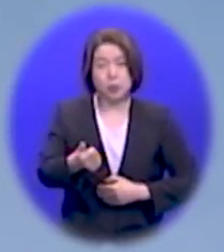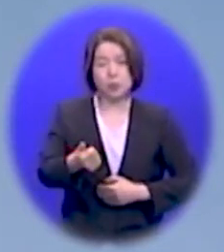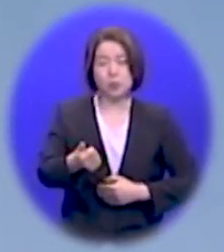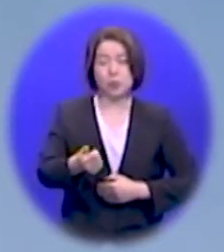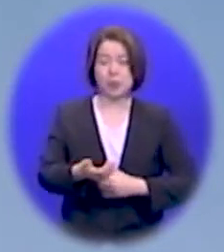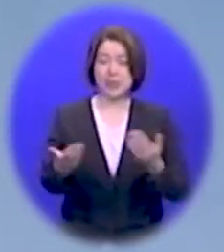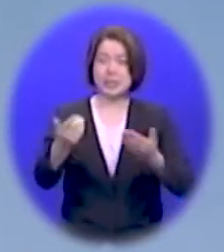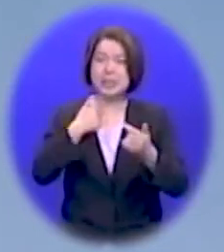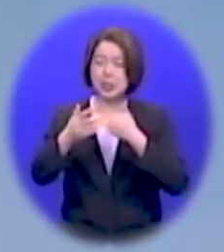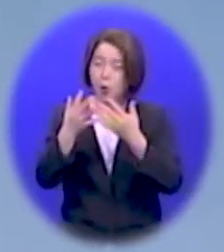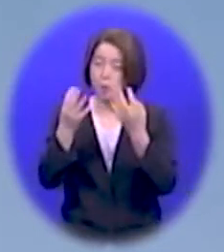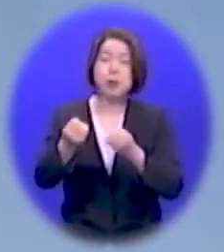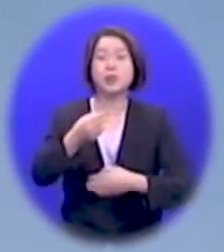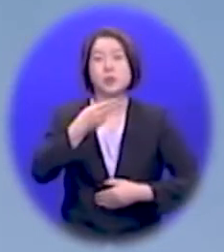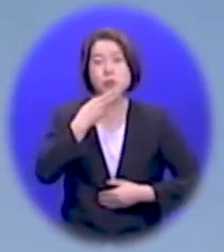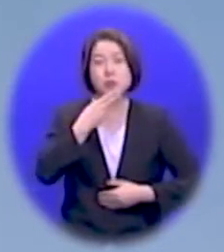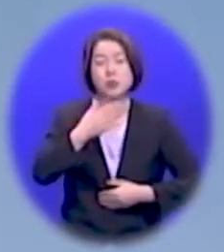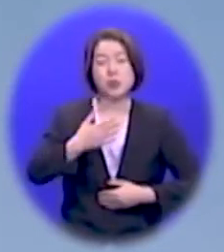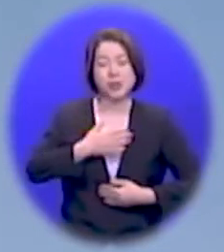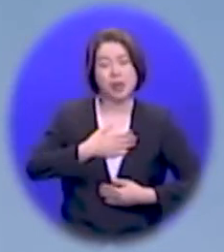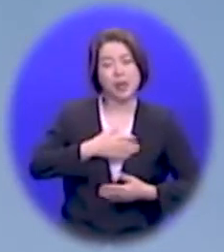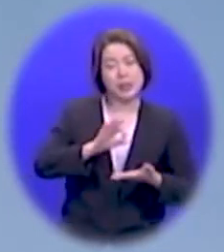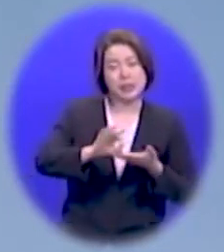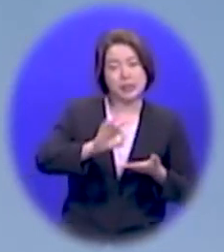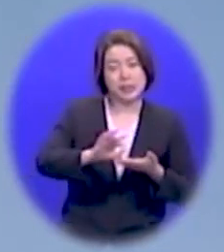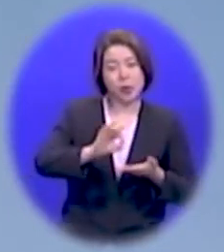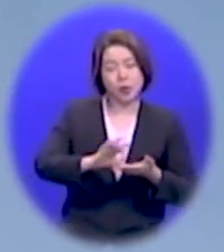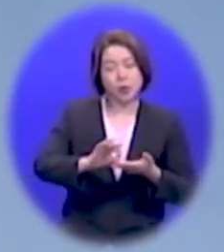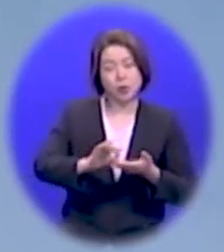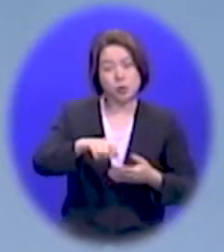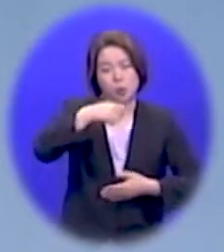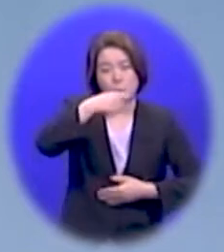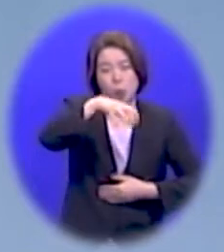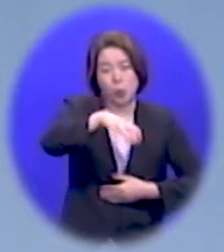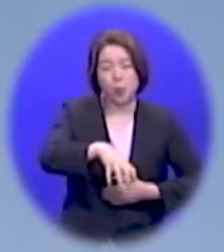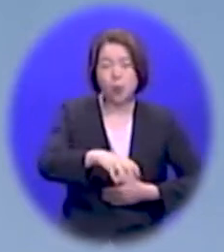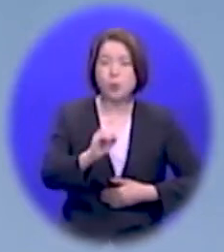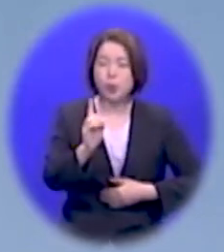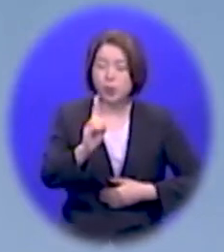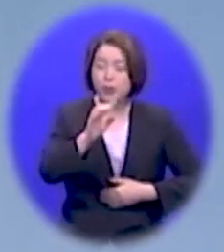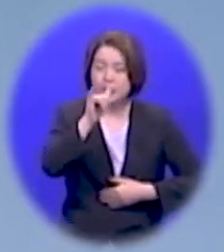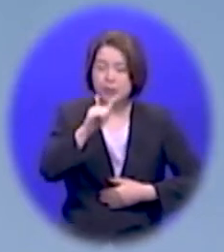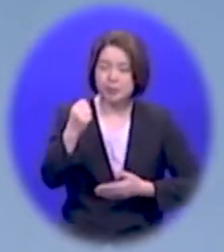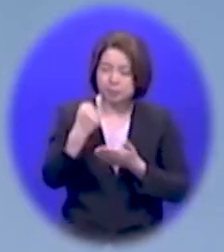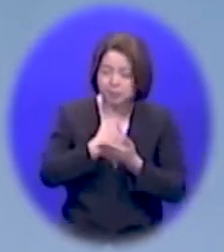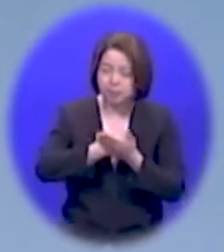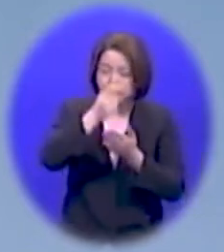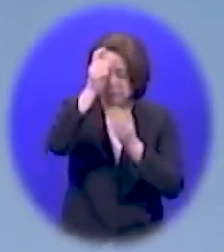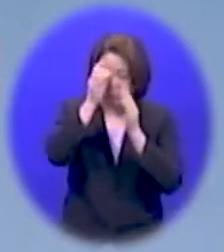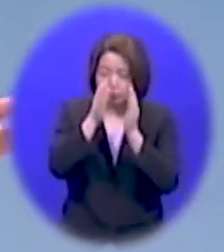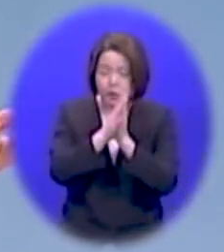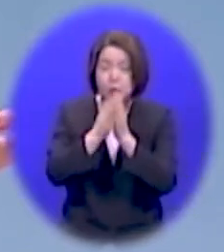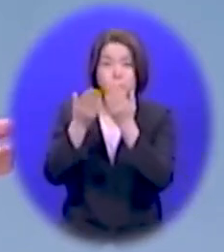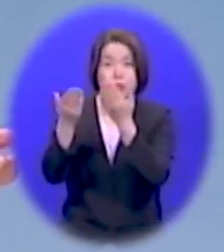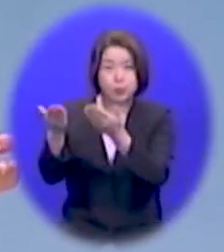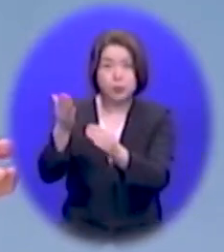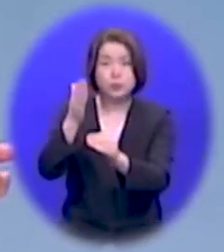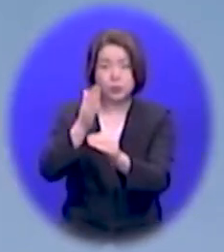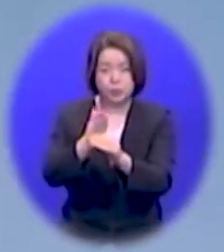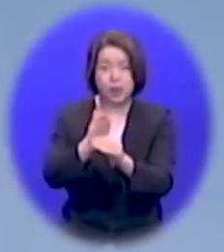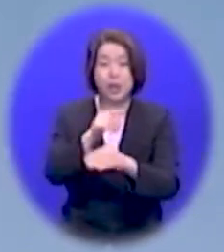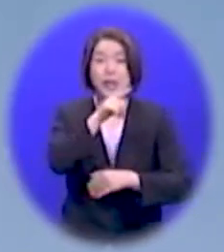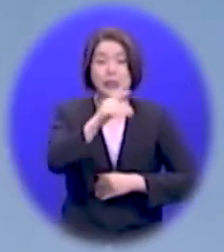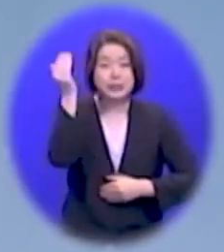나를 써 줄 수 있는 식당이 어디에 있을까 하고 그렇게 안타깝게 기도하다가 그 한인 식당에서